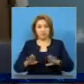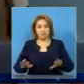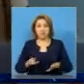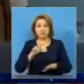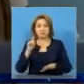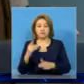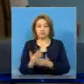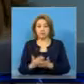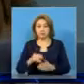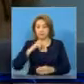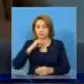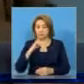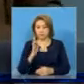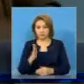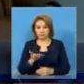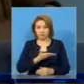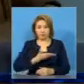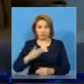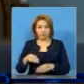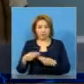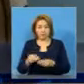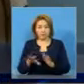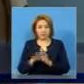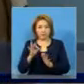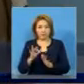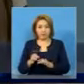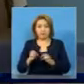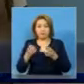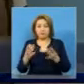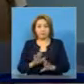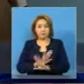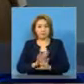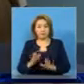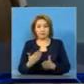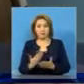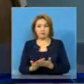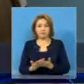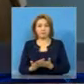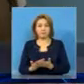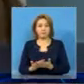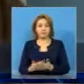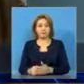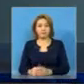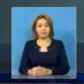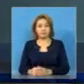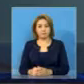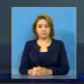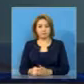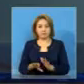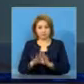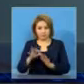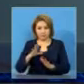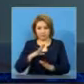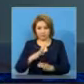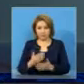үлгі болсын. Осы біздердің беріп жатқан дауысымыз бекер болмасын деп дауысымды беріп жатырмын. Бұл жерде тұратын